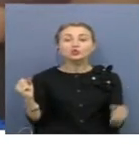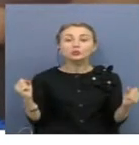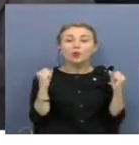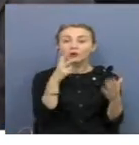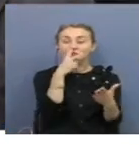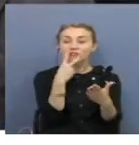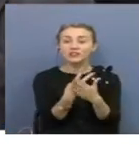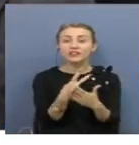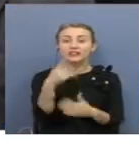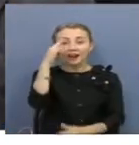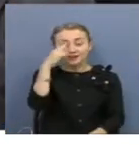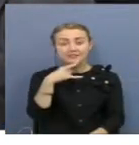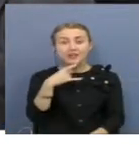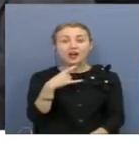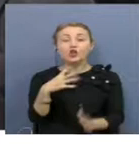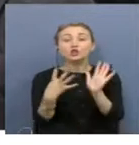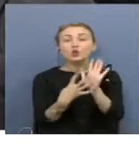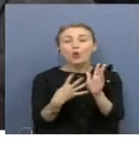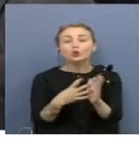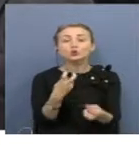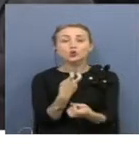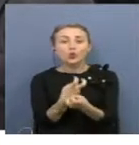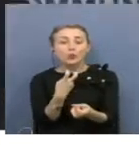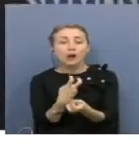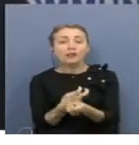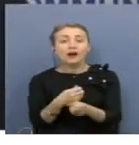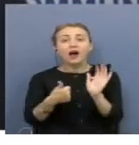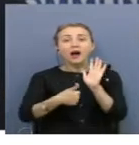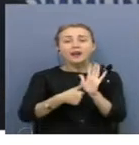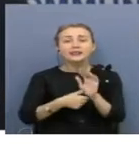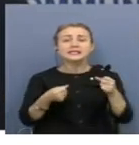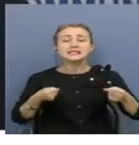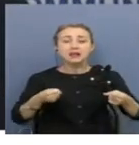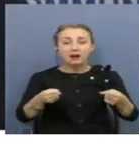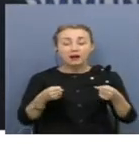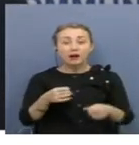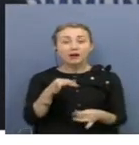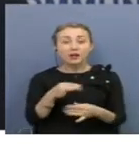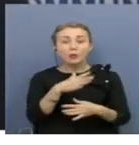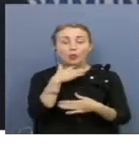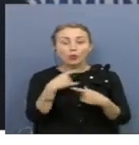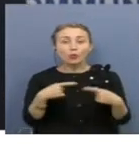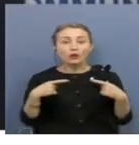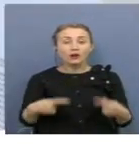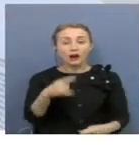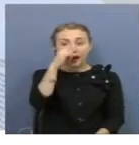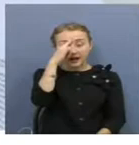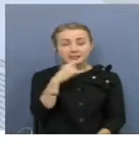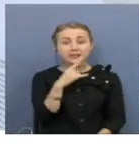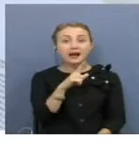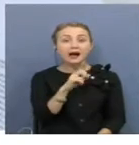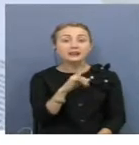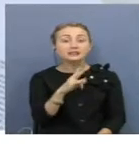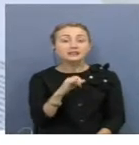тиіс. Осы тұрғыда мәдени шаралар, ұлттық ойындар Біржан Сал ауданында мақала аясында жастар арасында кеңінен насихатталуда. Мәселен,